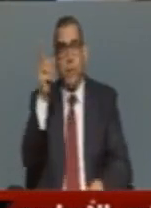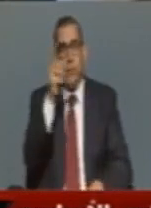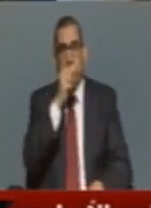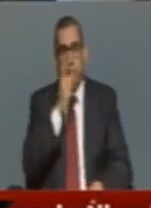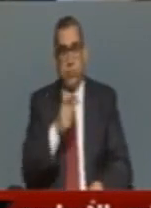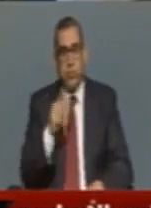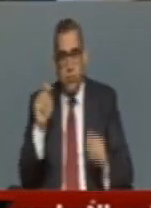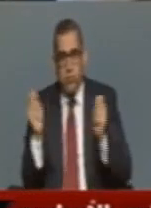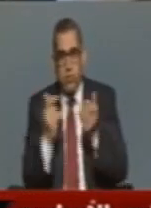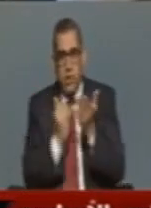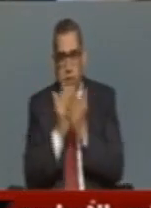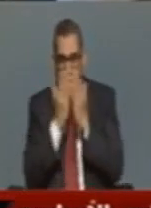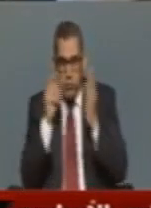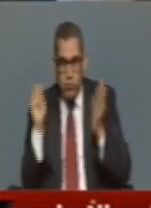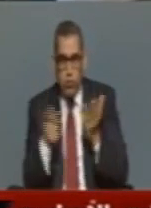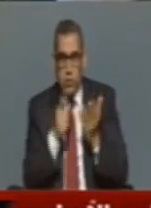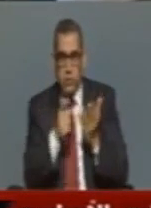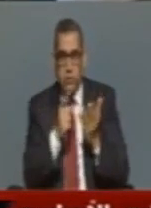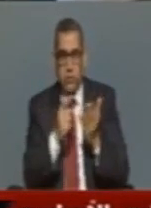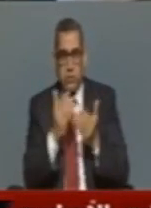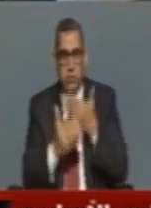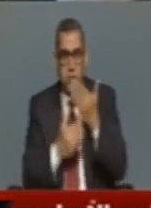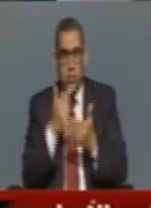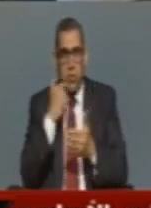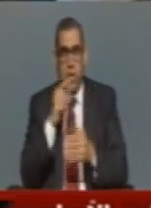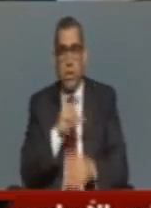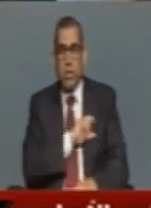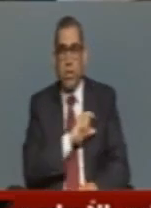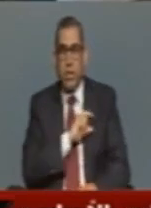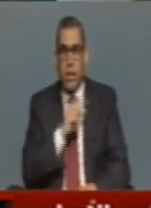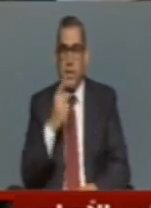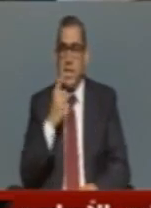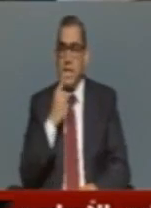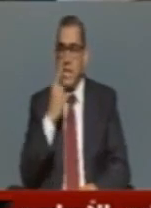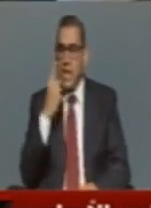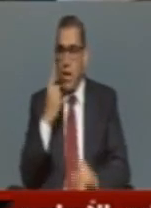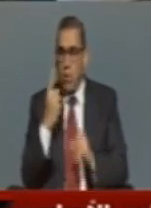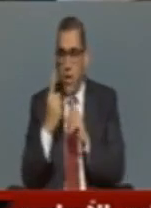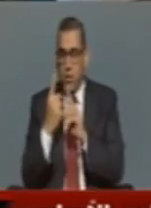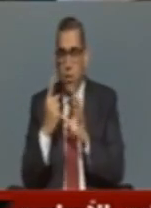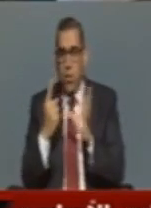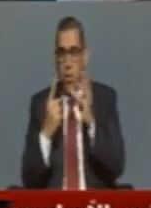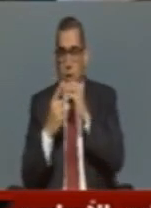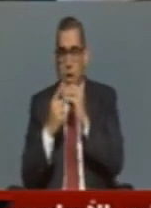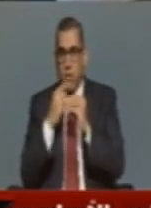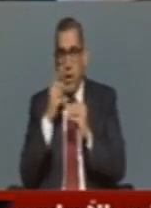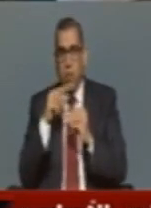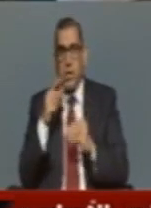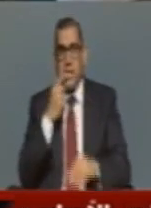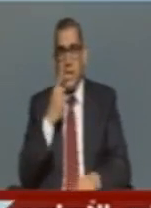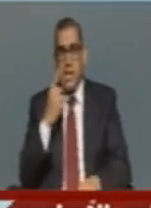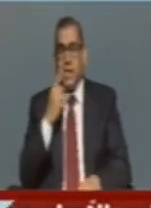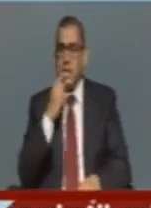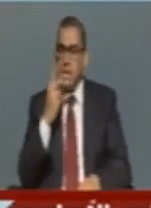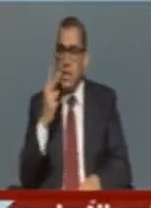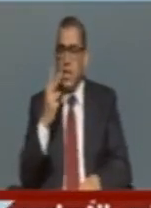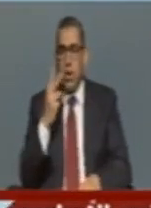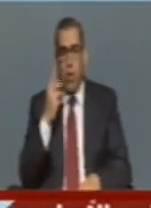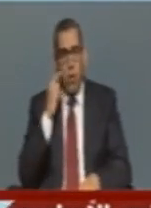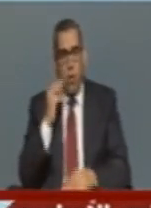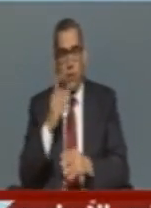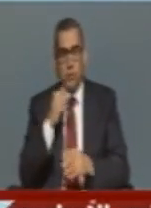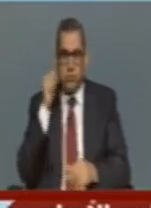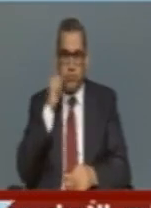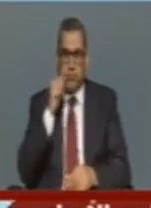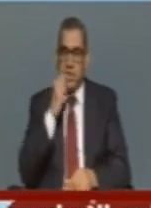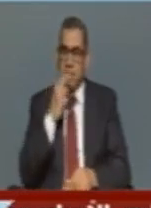التعليم، بمعنى انا مش لازم اخلي طالب يدرس في سنه واحده واجبره يدرس في سنه، في طالب عايز يدرس في سنتين ويقدر يتحمل في سنتين،